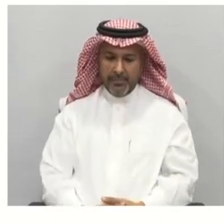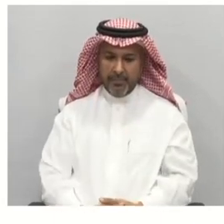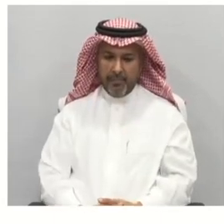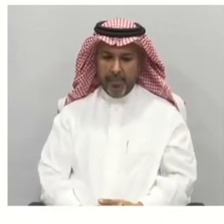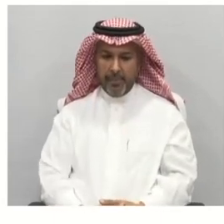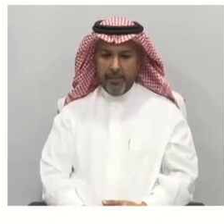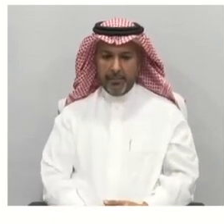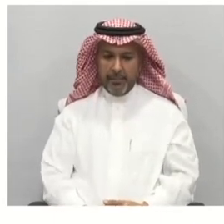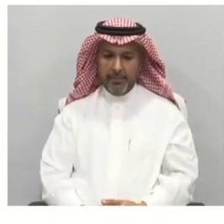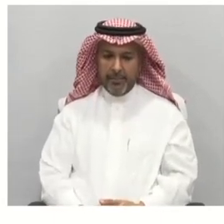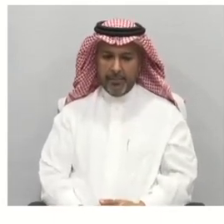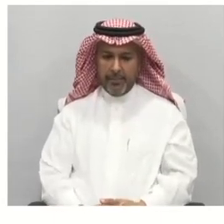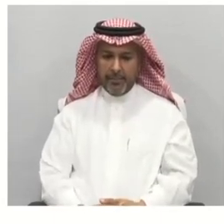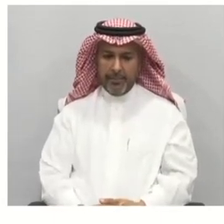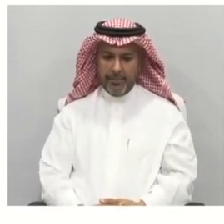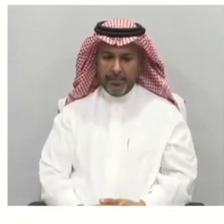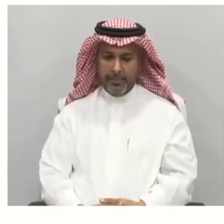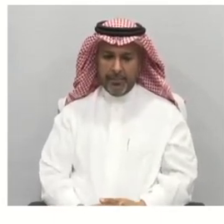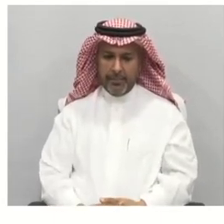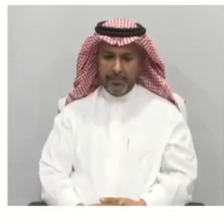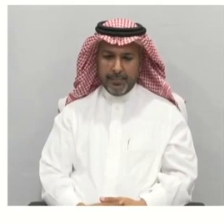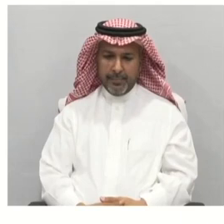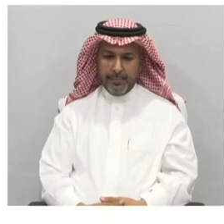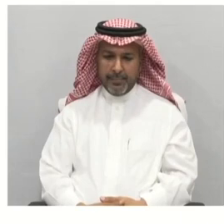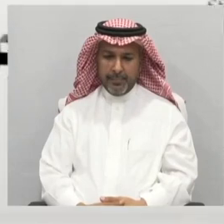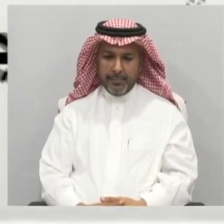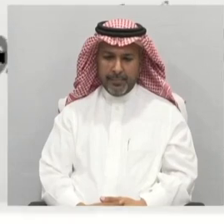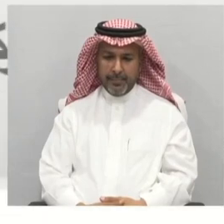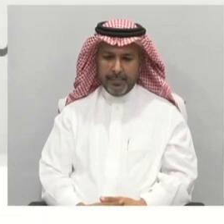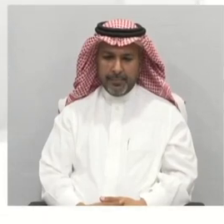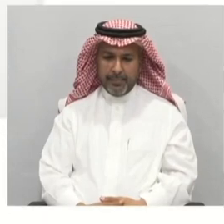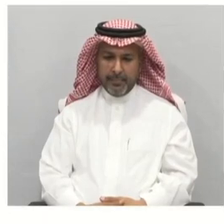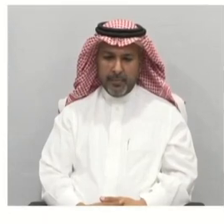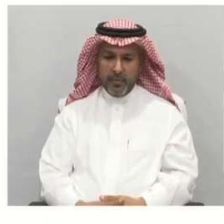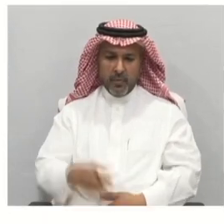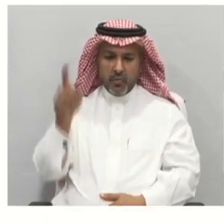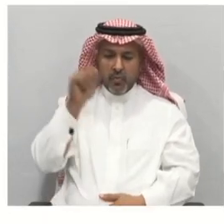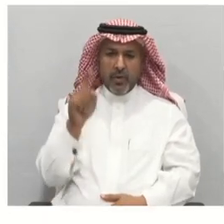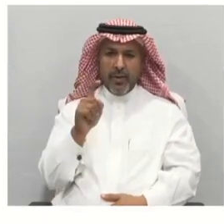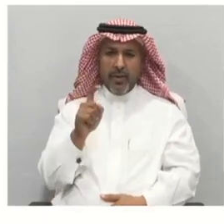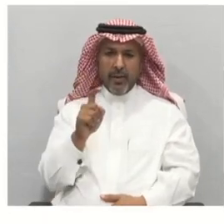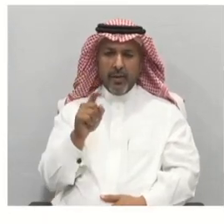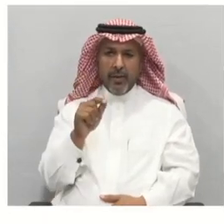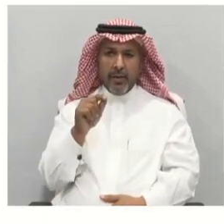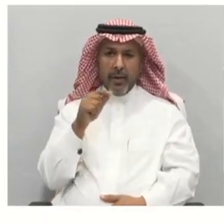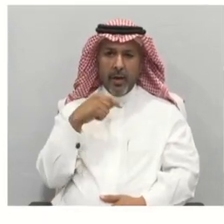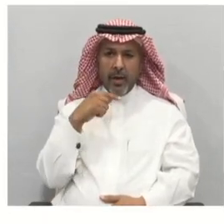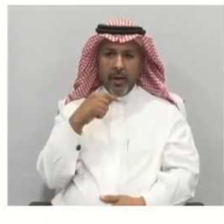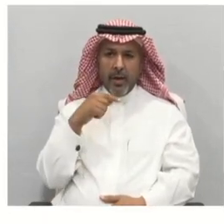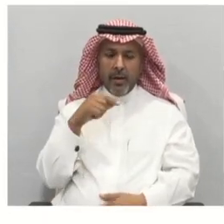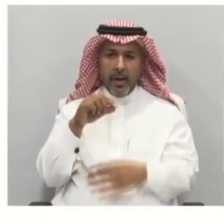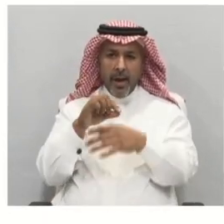انها عقليه فقط انما هي فطريه وعقليه وغيرها من الادله السؤال الثاني من انكر وجود الله